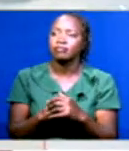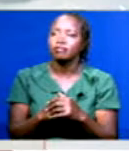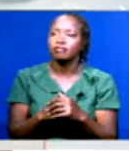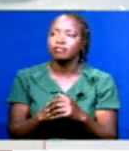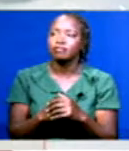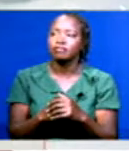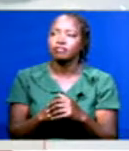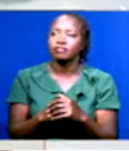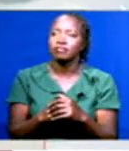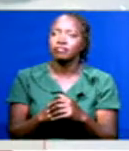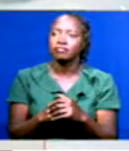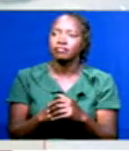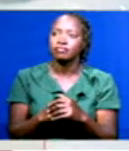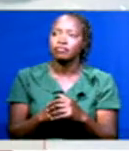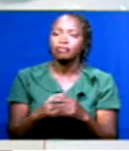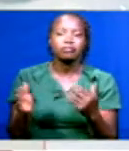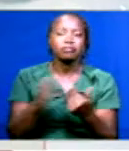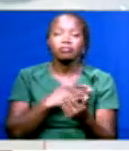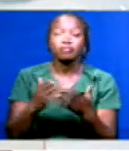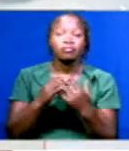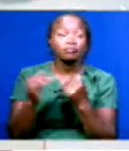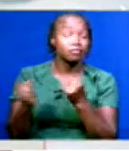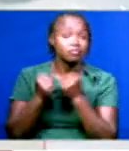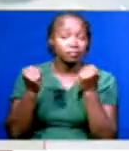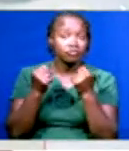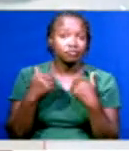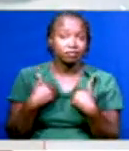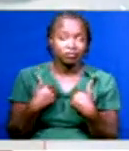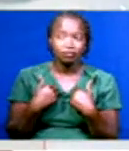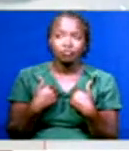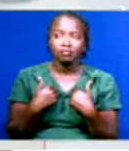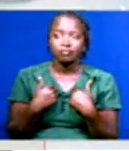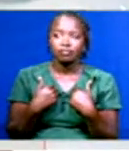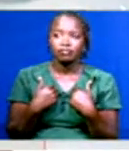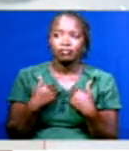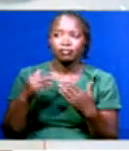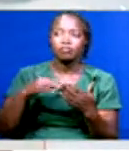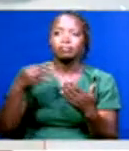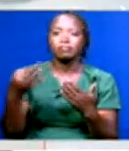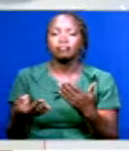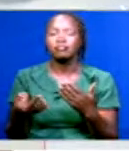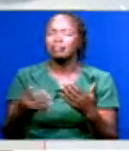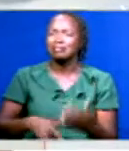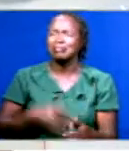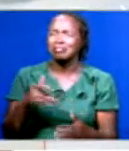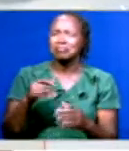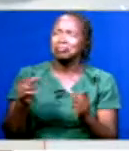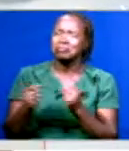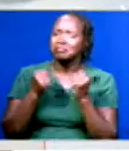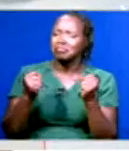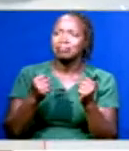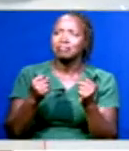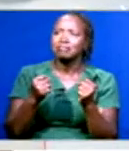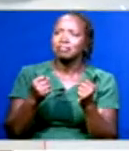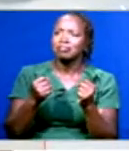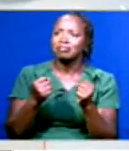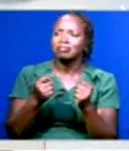That it doesn't matter how powerful they were. They felt very powerful. They were talking